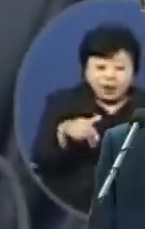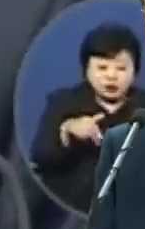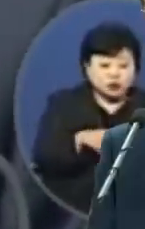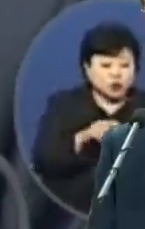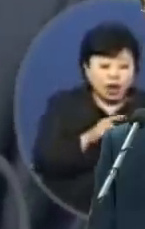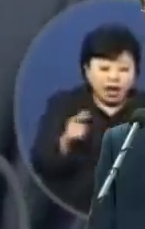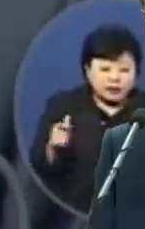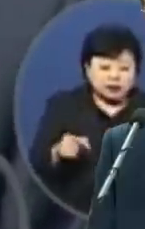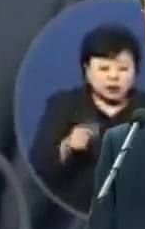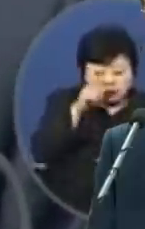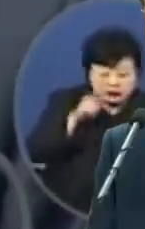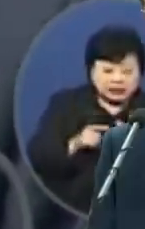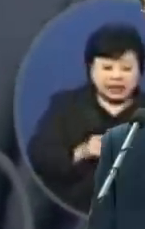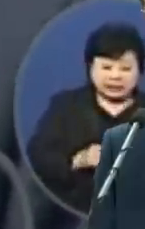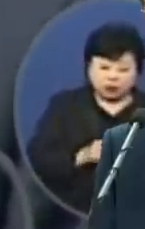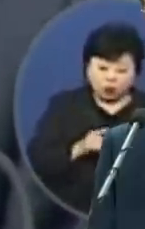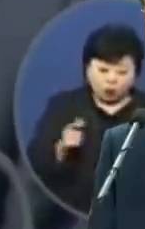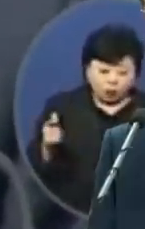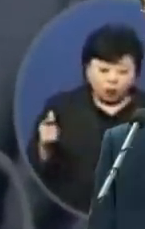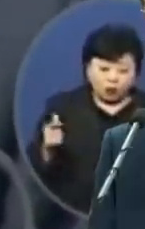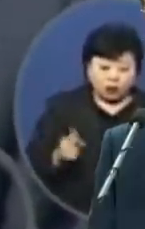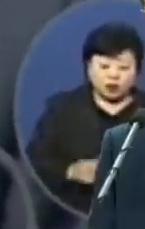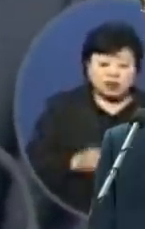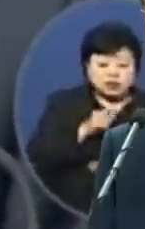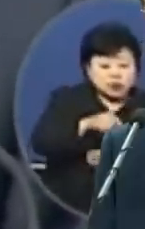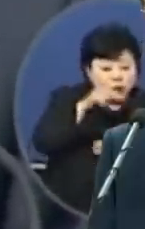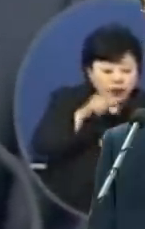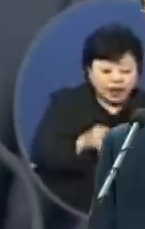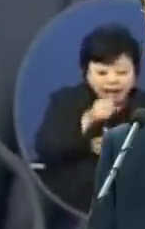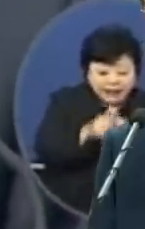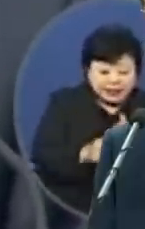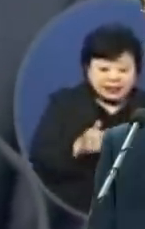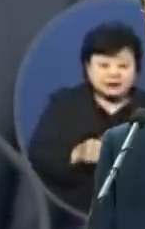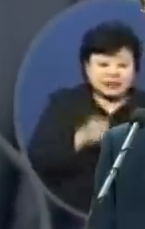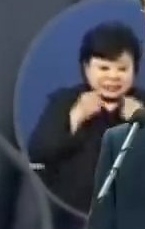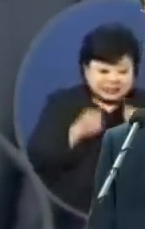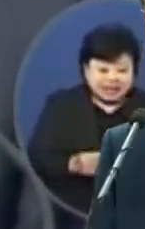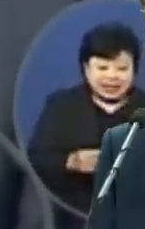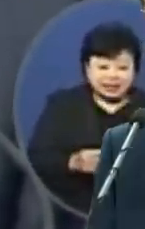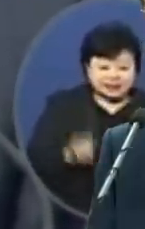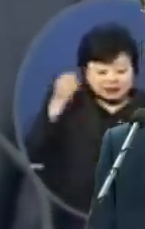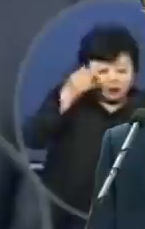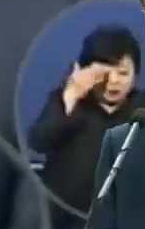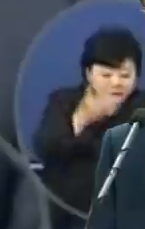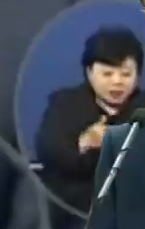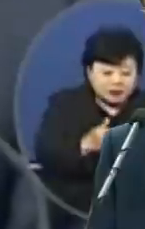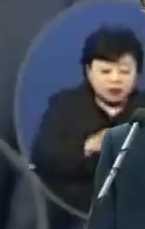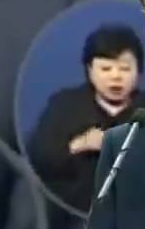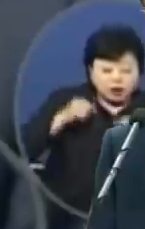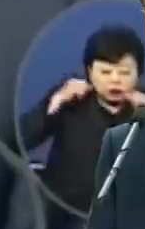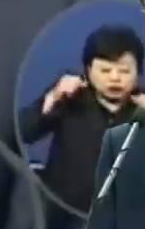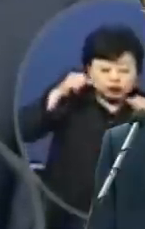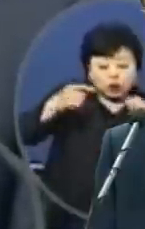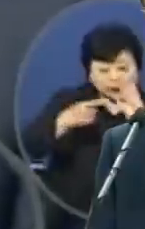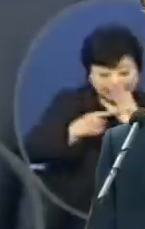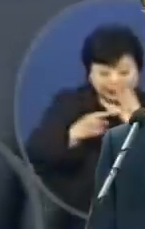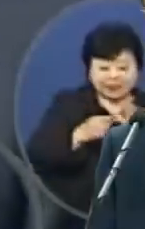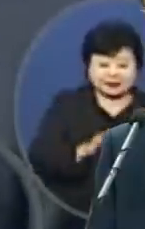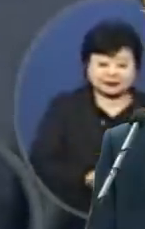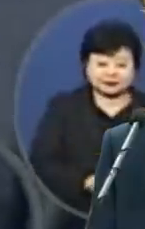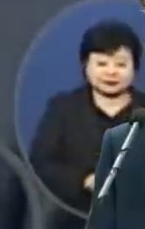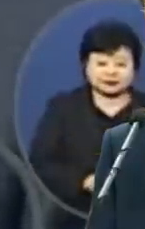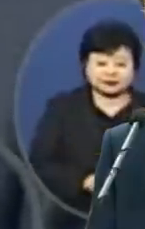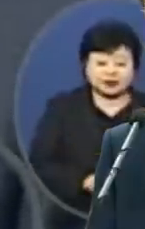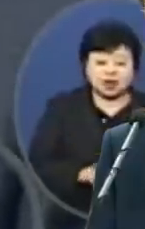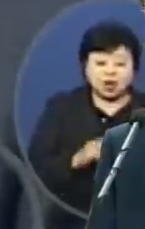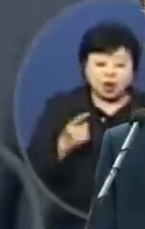아니고 의식이 아니고 형식이 아니고 이 속에는 하나님의 살아있는 성령이 운동력을 나타내는 것입니다.